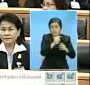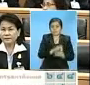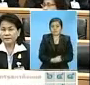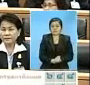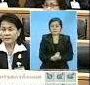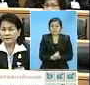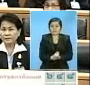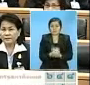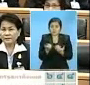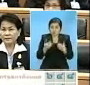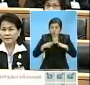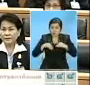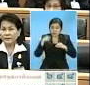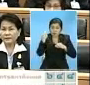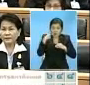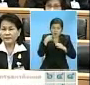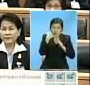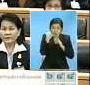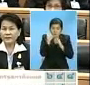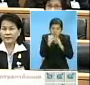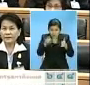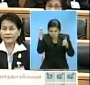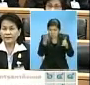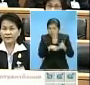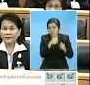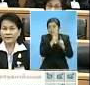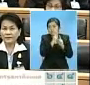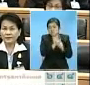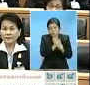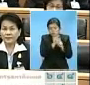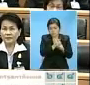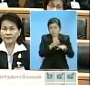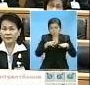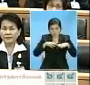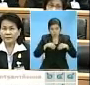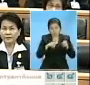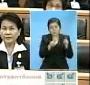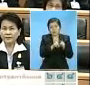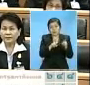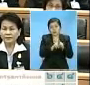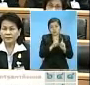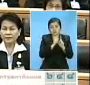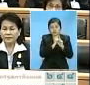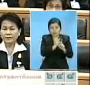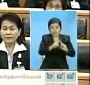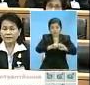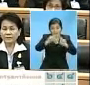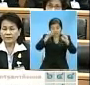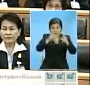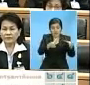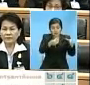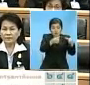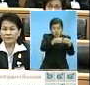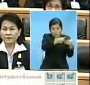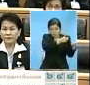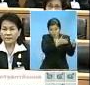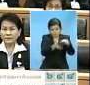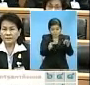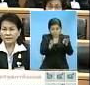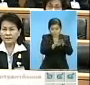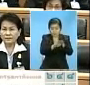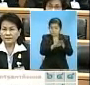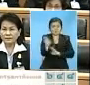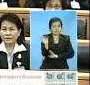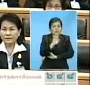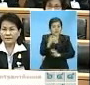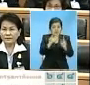ไม่ปฏิเสธนะครับว่าท่านใดทำผิดแล้วจะไม่ถูกลงโทษก็ต้องถูกลงโทษไปตามโทษานุโทษแต่การยุบพรรคและตัดสิทธิ์กรรมการ